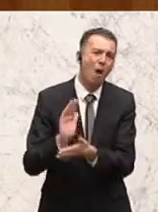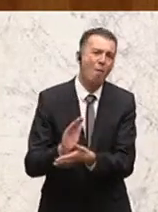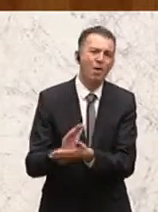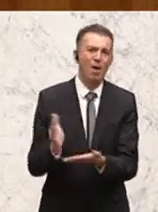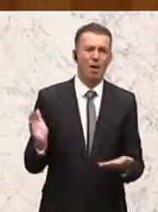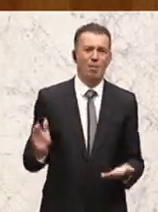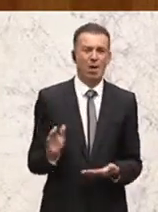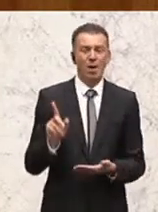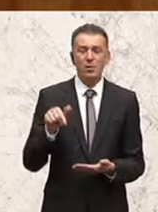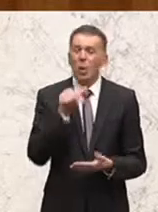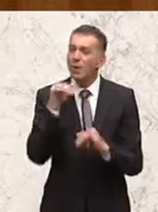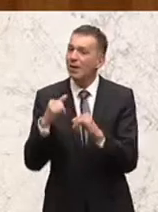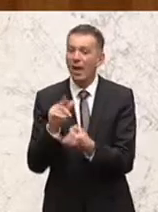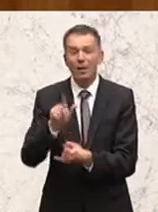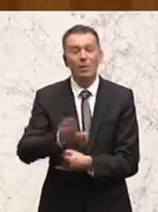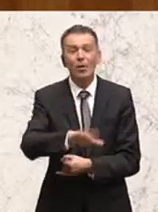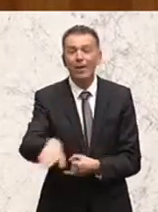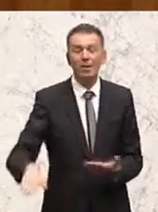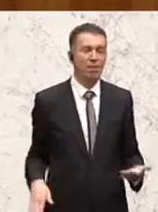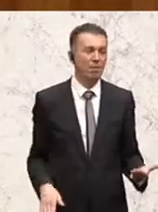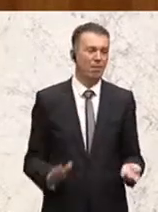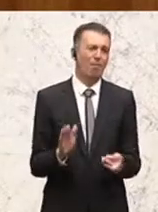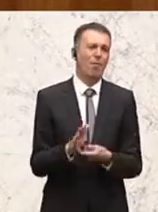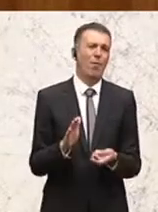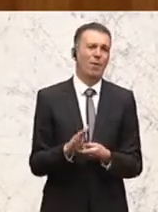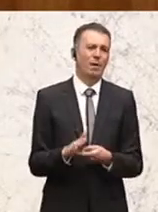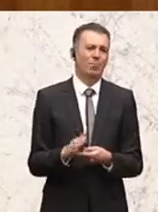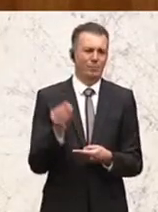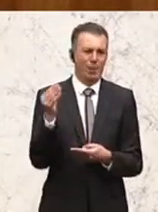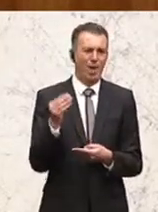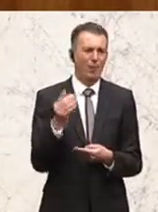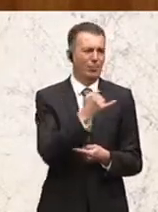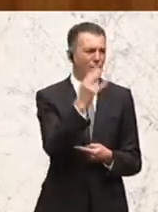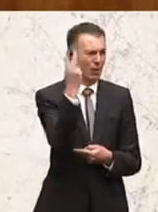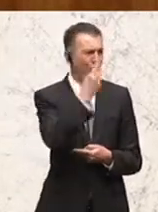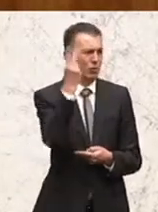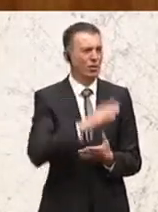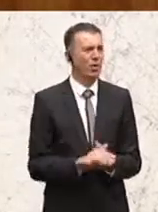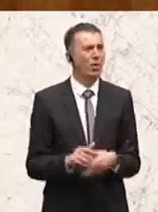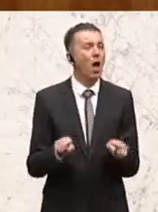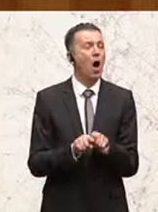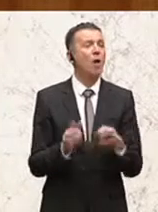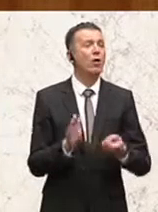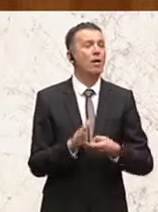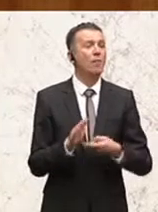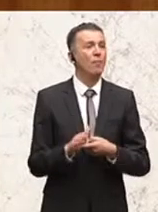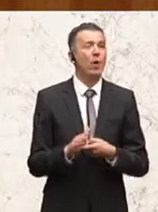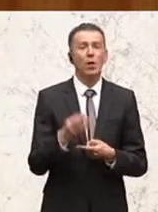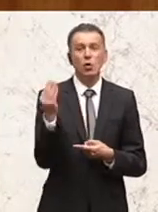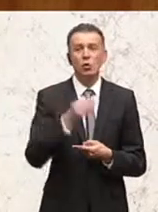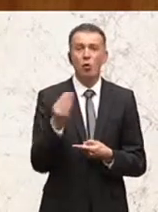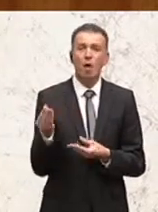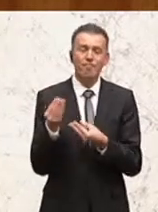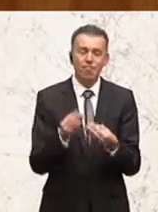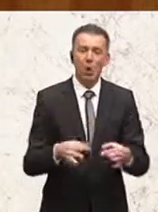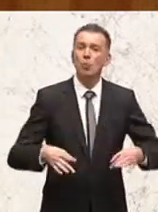Kinder machen sollten. Das sind Forderungen, die, glaube ich, nachvollziehbar sind. Auch die Forderung, dass man in der Schule ein gesundes Mittagessen